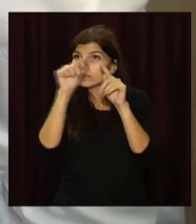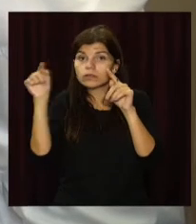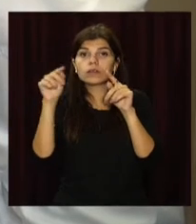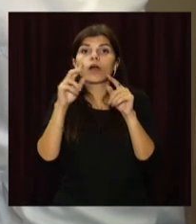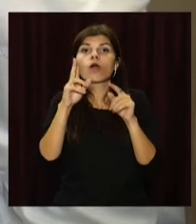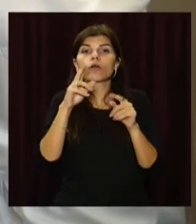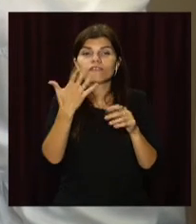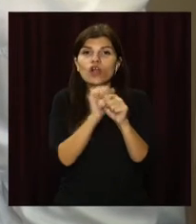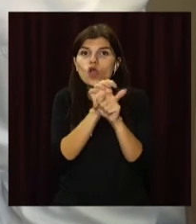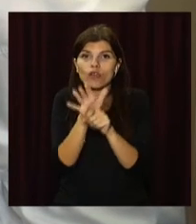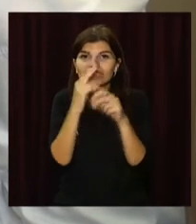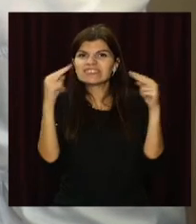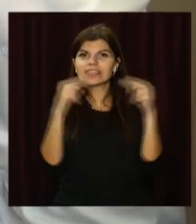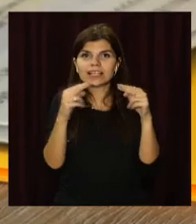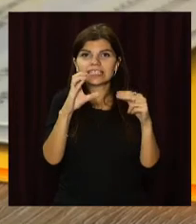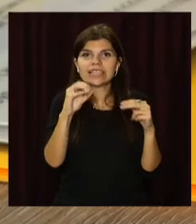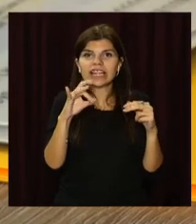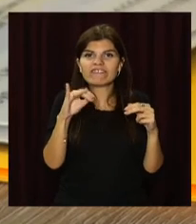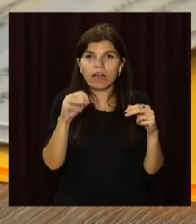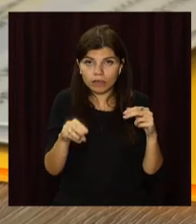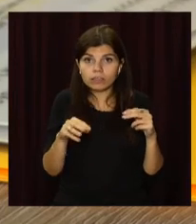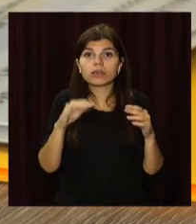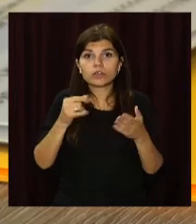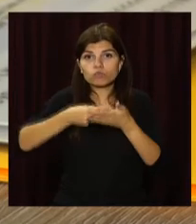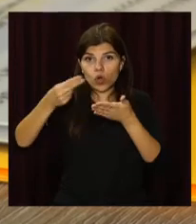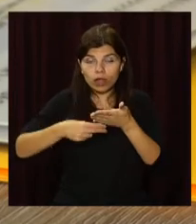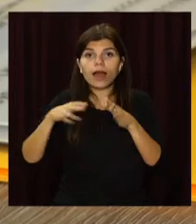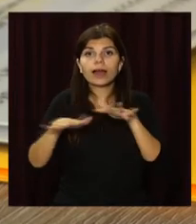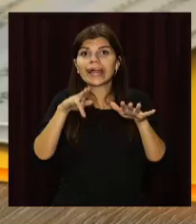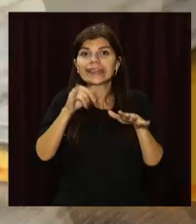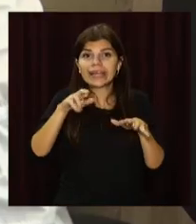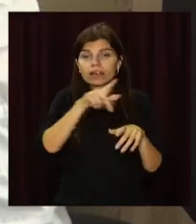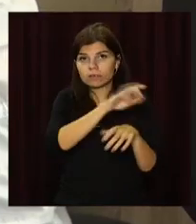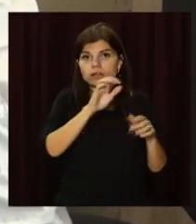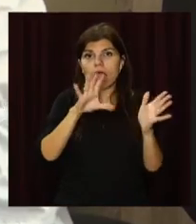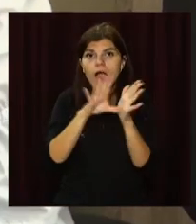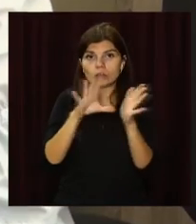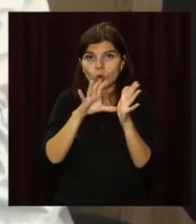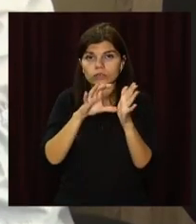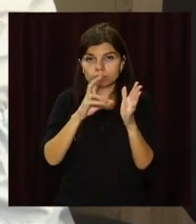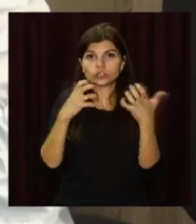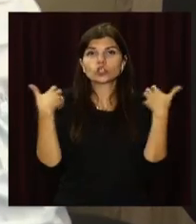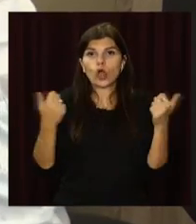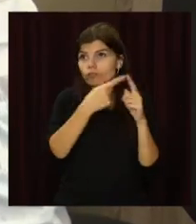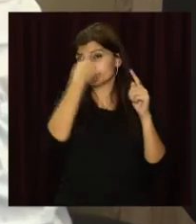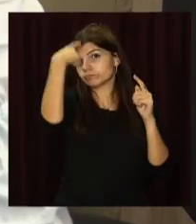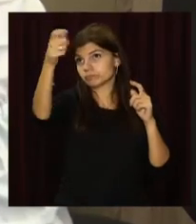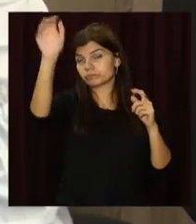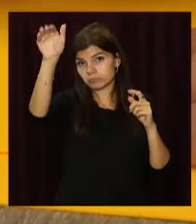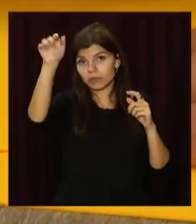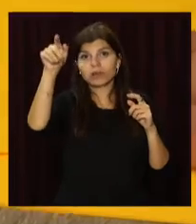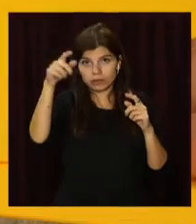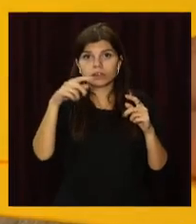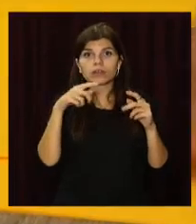ковід-сертифікат» та підписати електронним підписом заяву. Далі «Дія» надішле запит в електронну систему охорони здоров'я, після чого